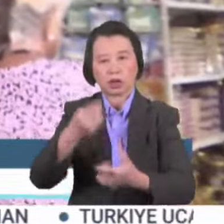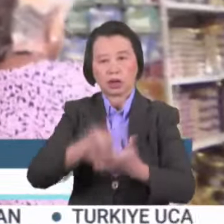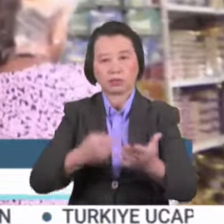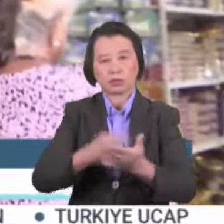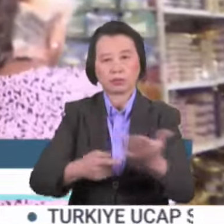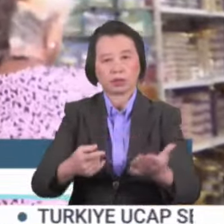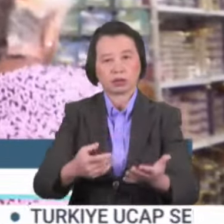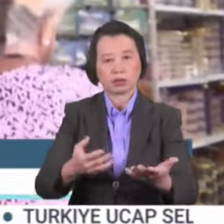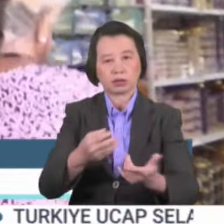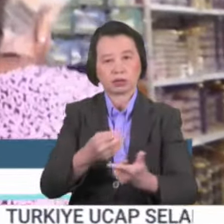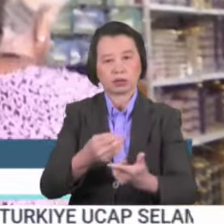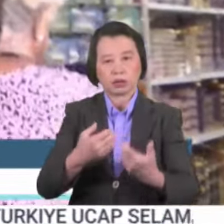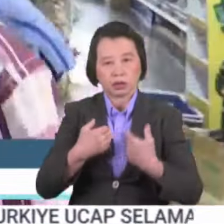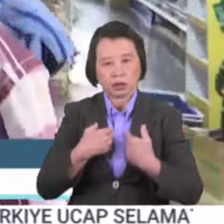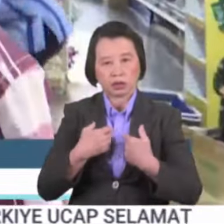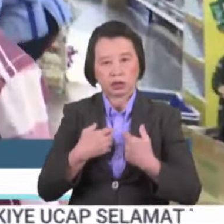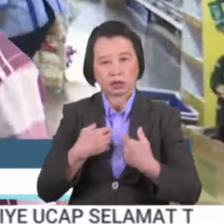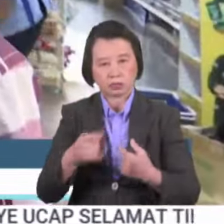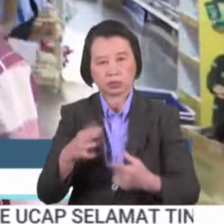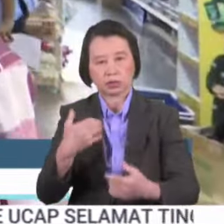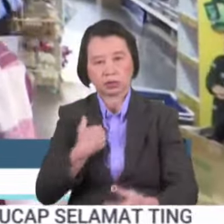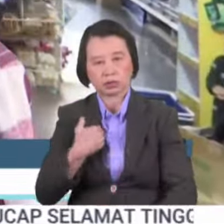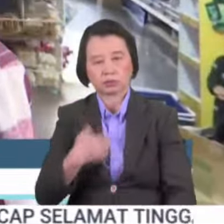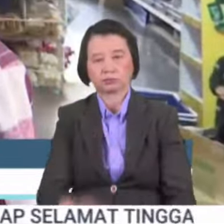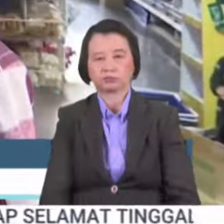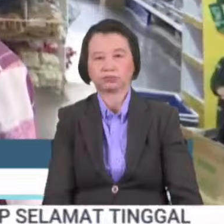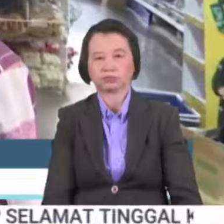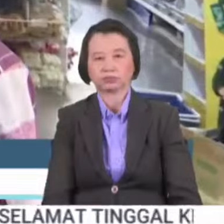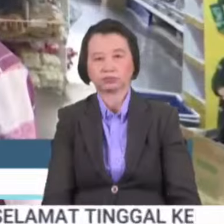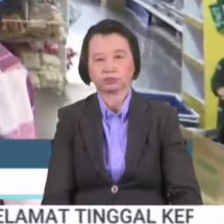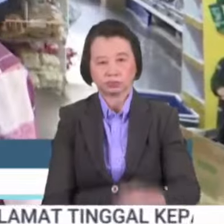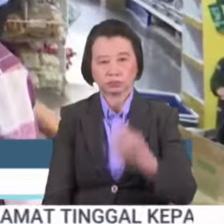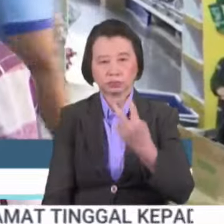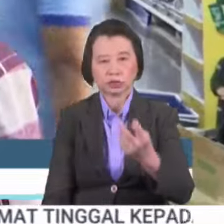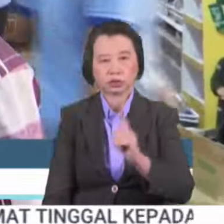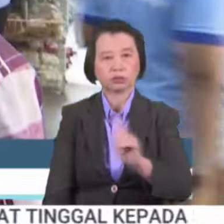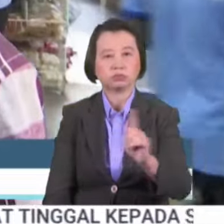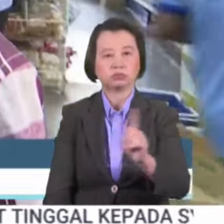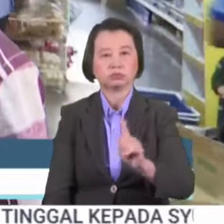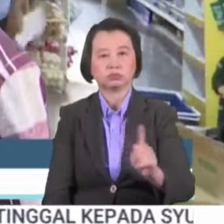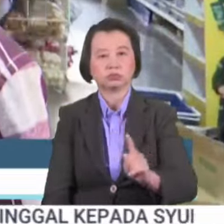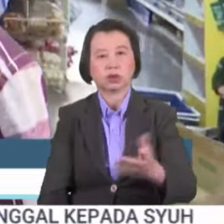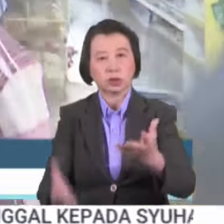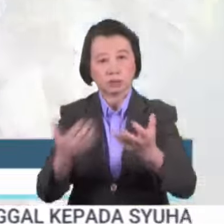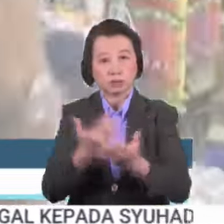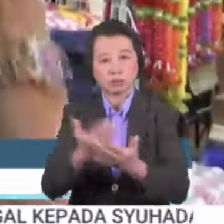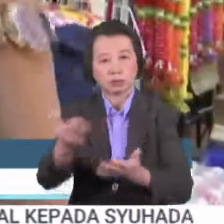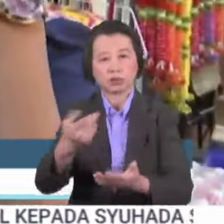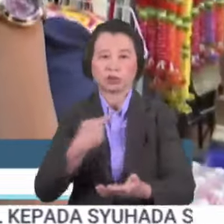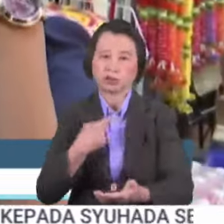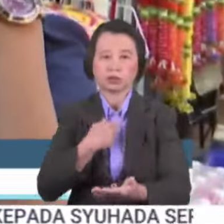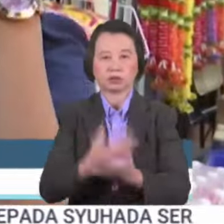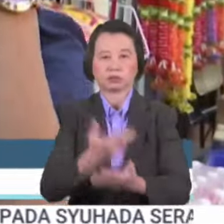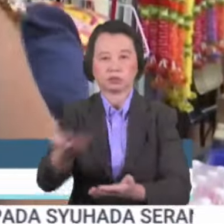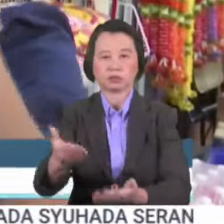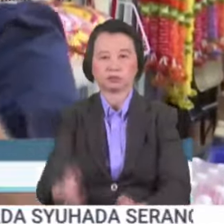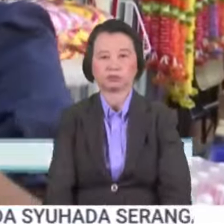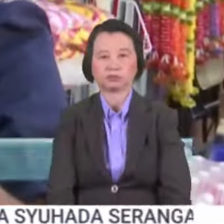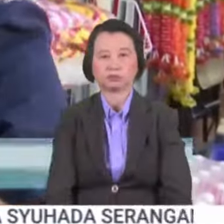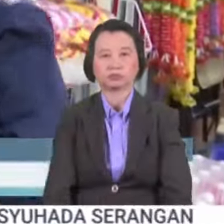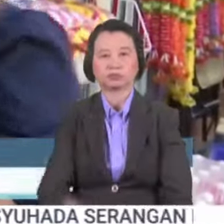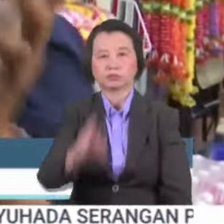kain ada tempat dua kain pun ada. Tengok siapa mana yang kita mau beli, belilah. Pung